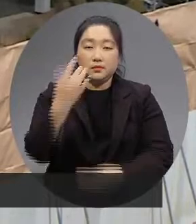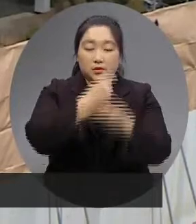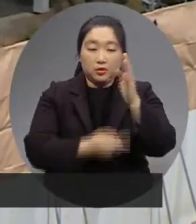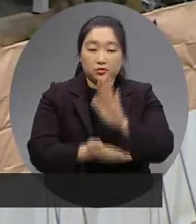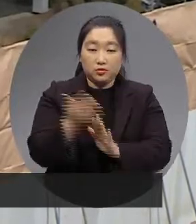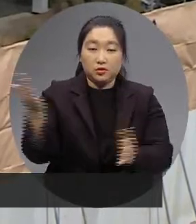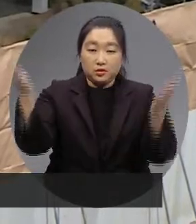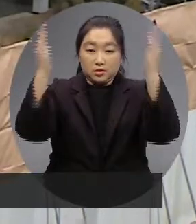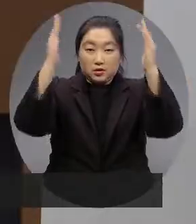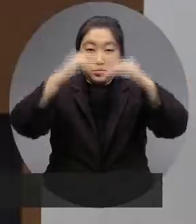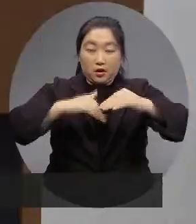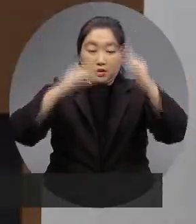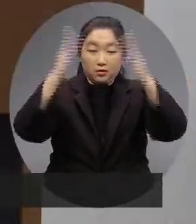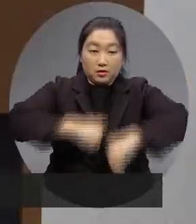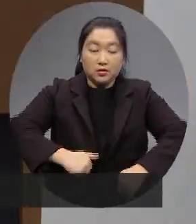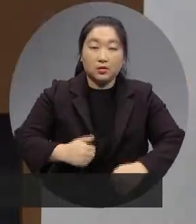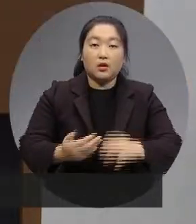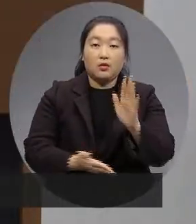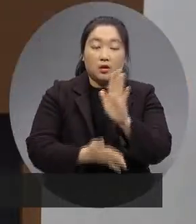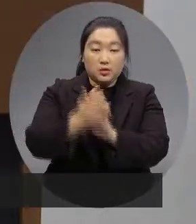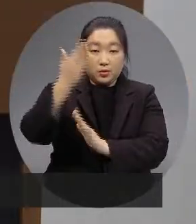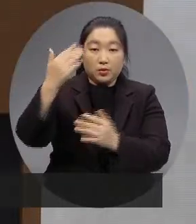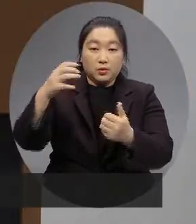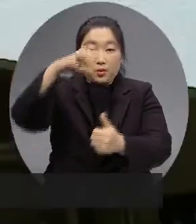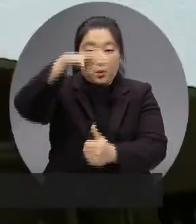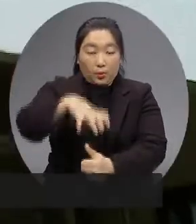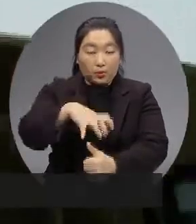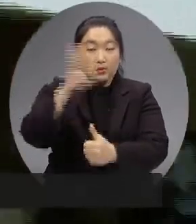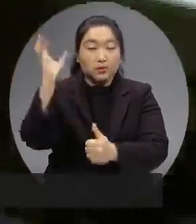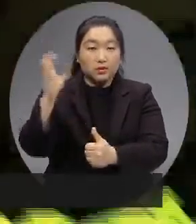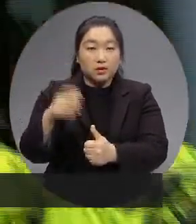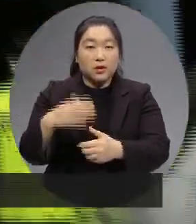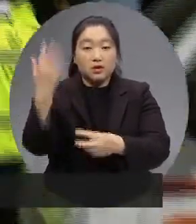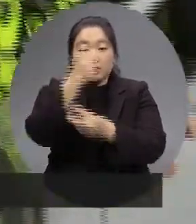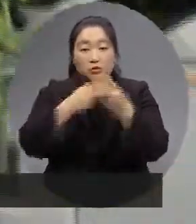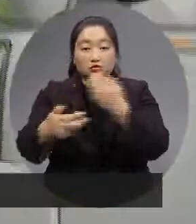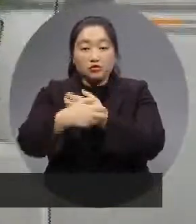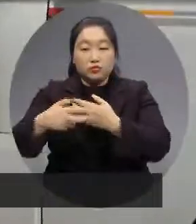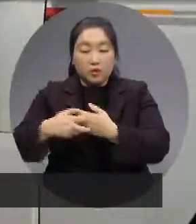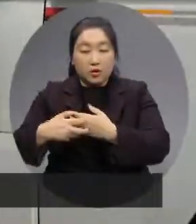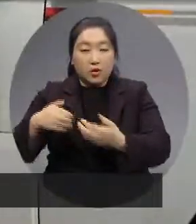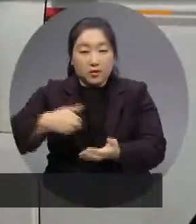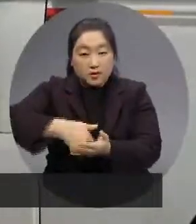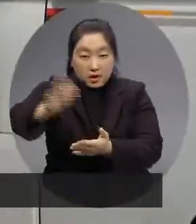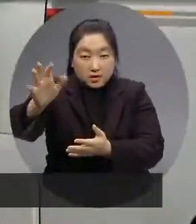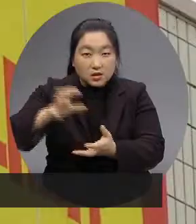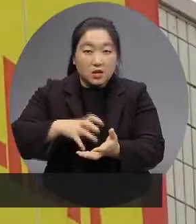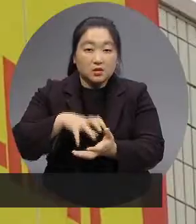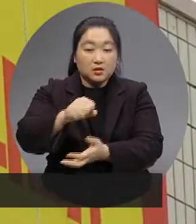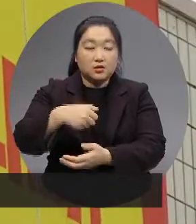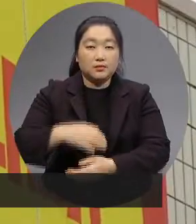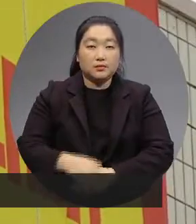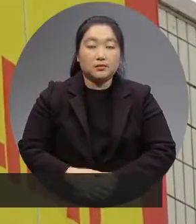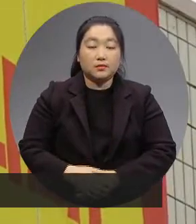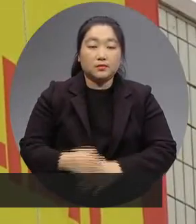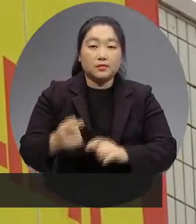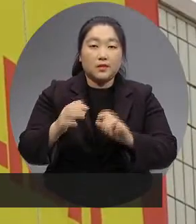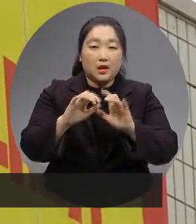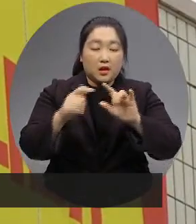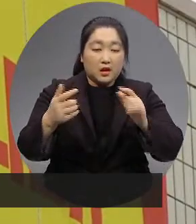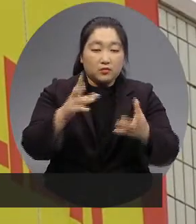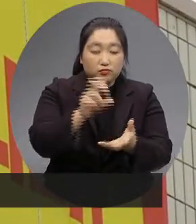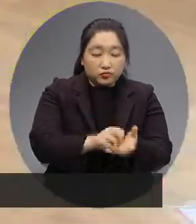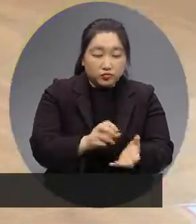청주시청 본관 철거부터 원도심 고도 제한 완화 그리고 청주병원 강제 집행까지 현안마다